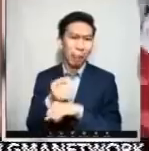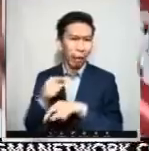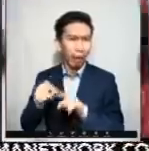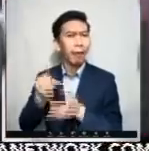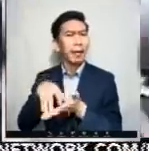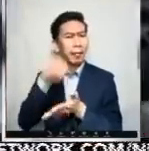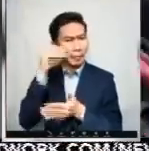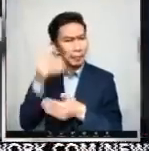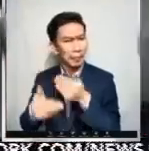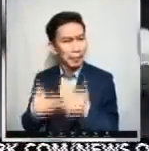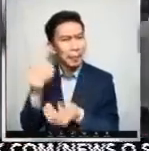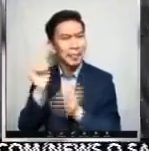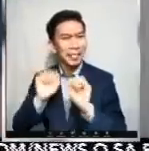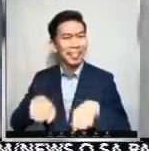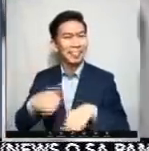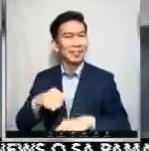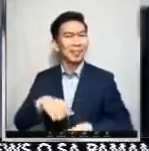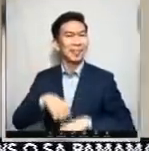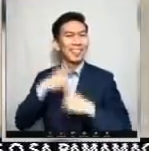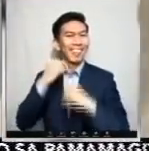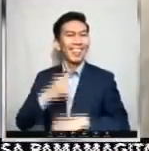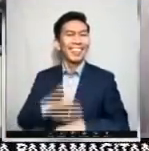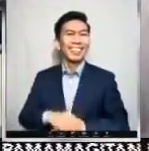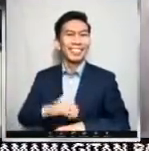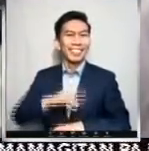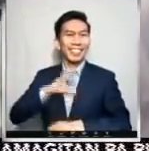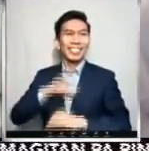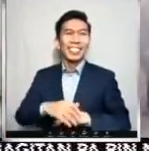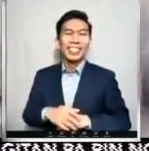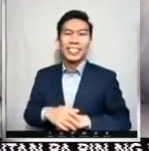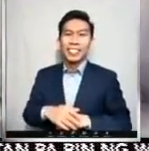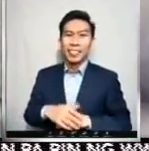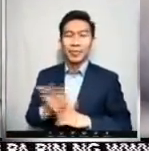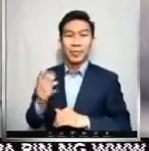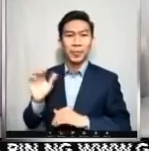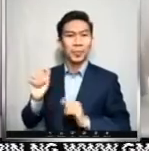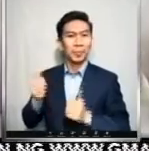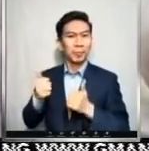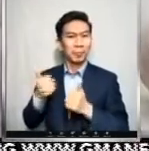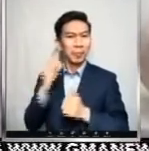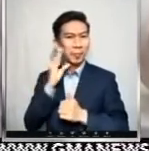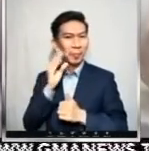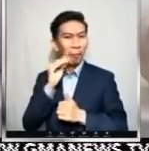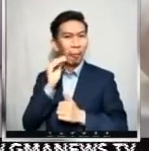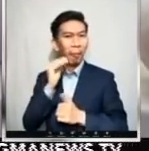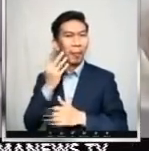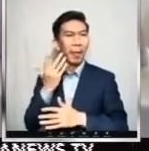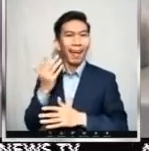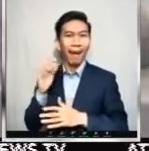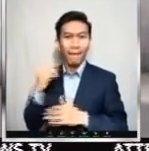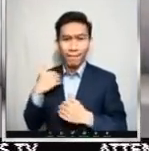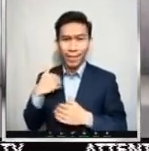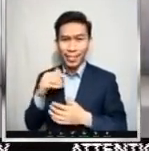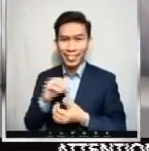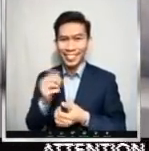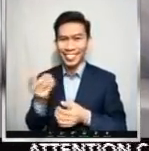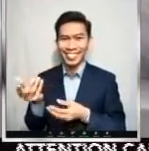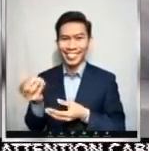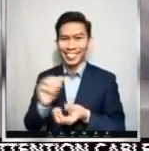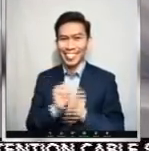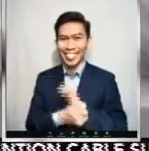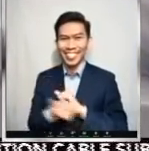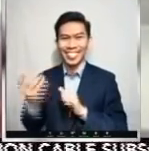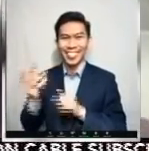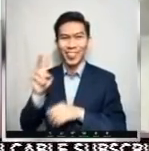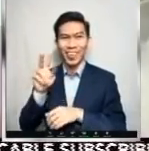Overall, enjoy si Wendell sa kanyang palengke experience. At may sukli pa na 300 pesos si Wendell sa kanyang 2,000 peso